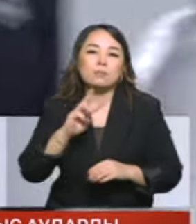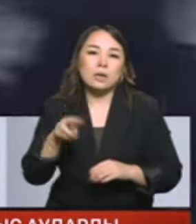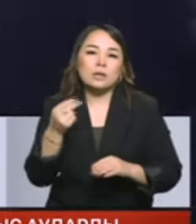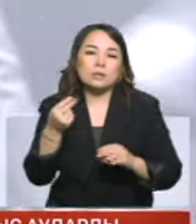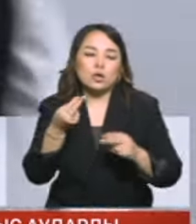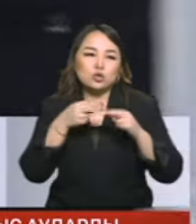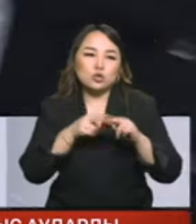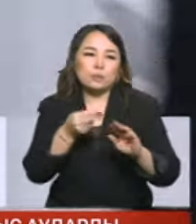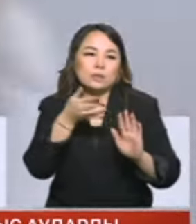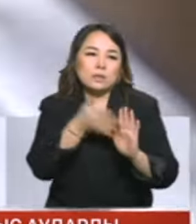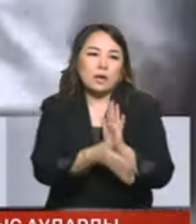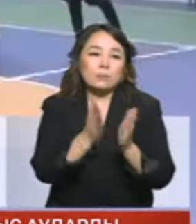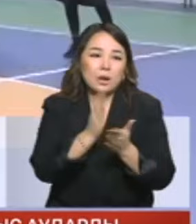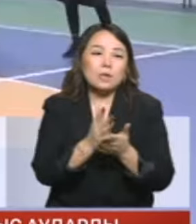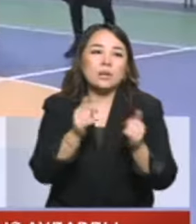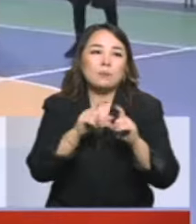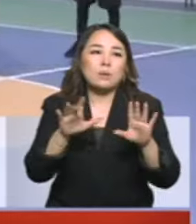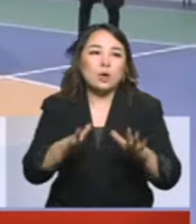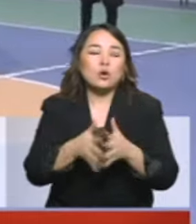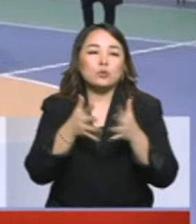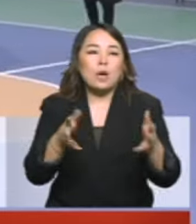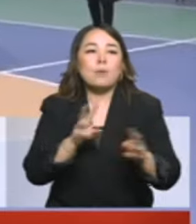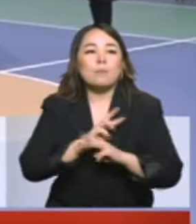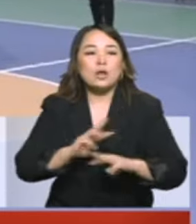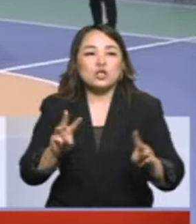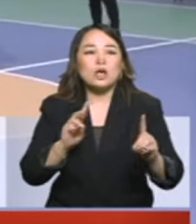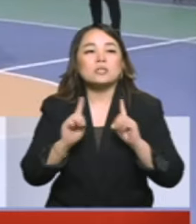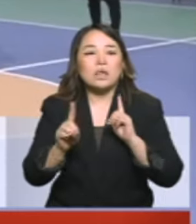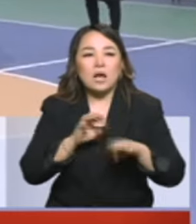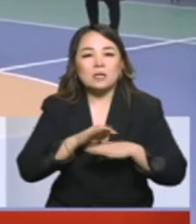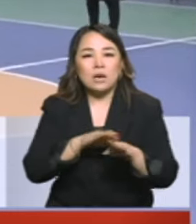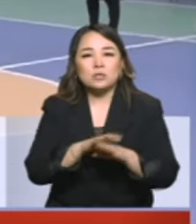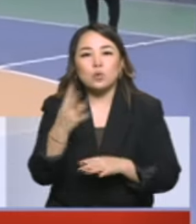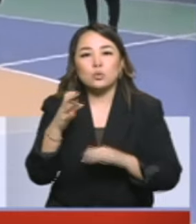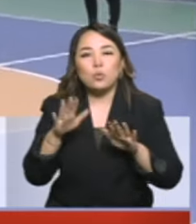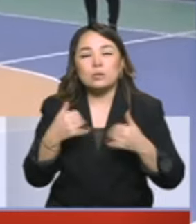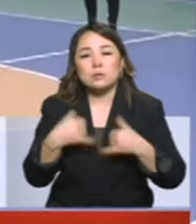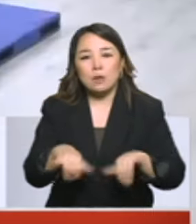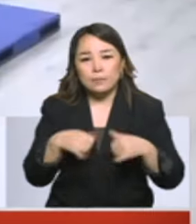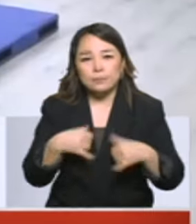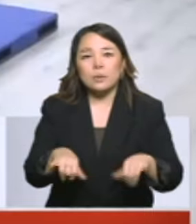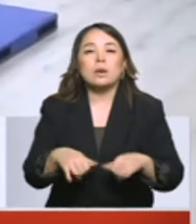миллиард теңге жұмсалды. Мекемеде үлкен мәжіліс залы, 400 орындық асхана,